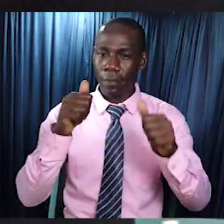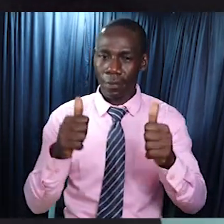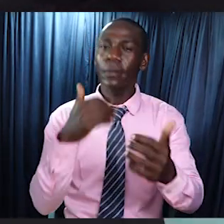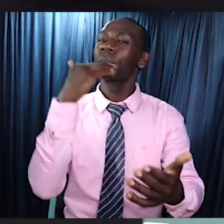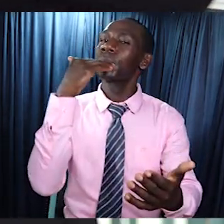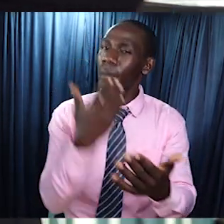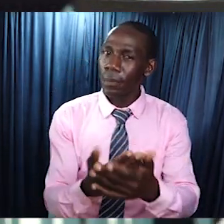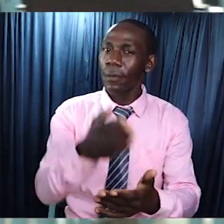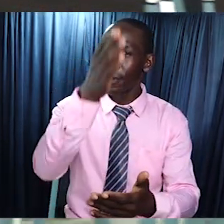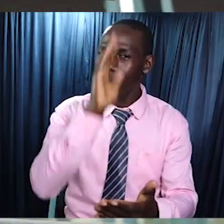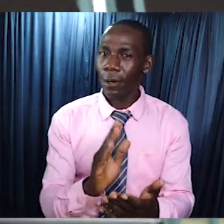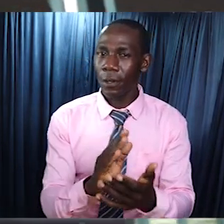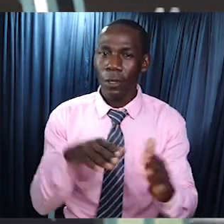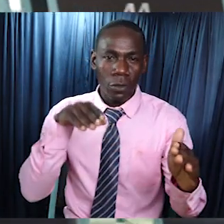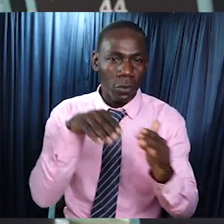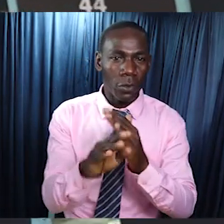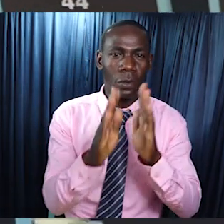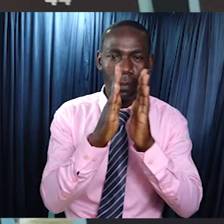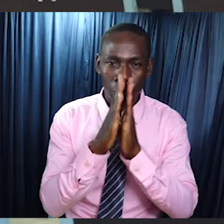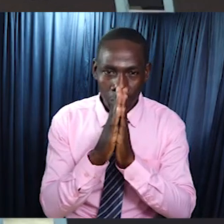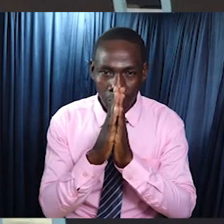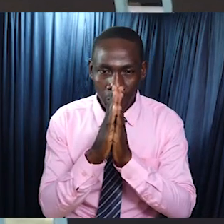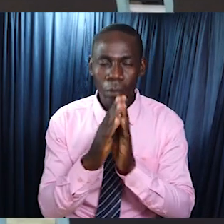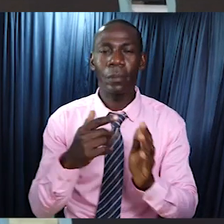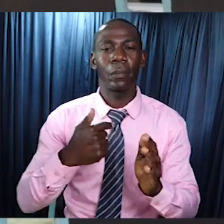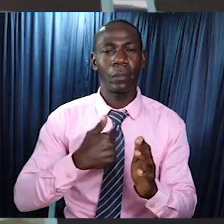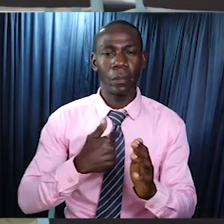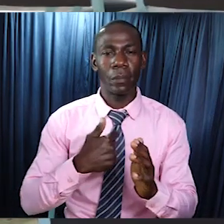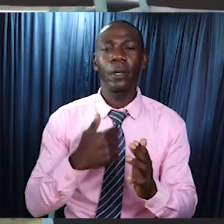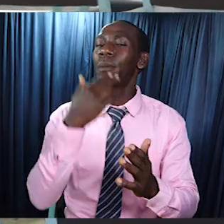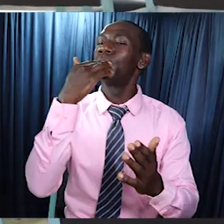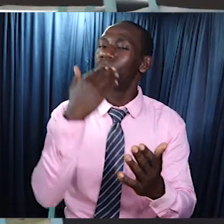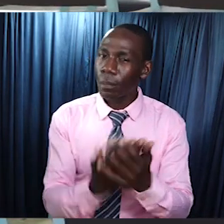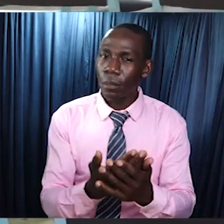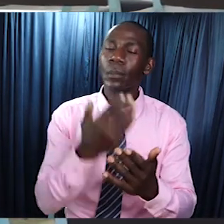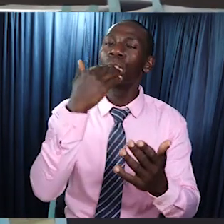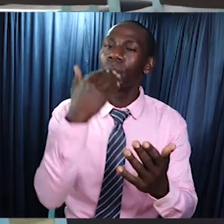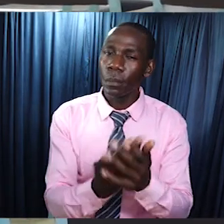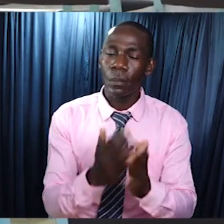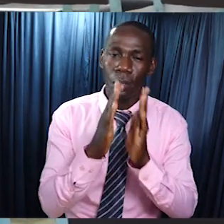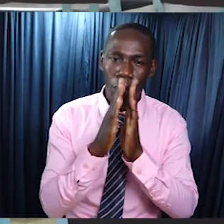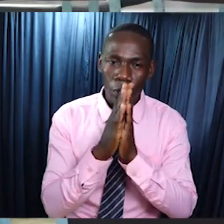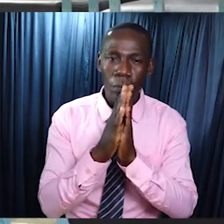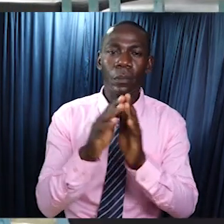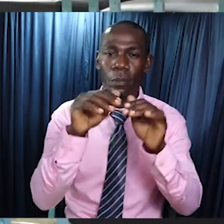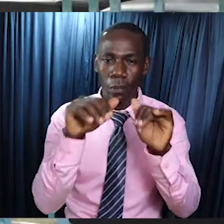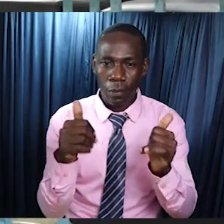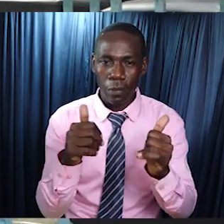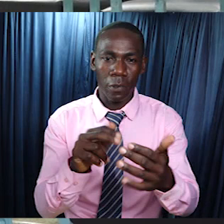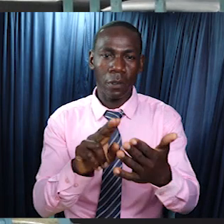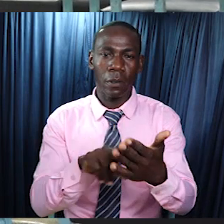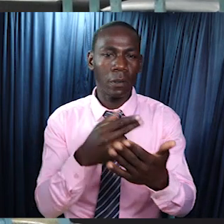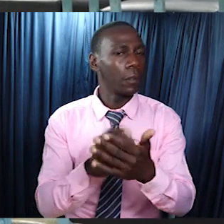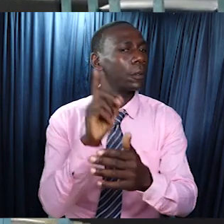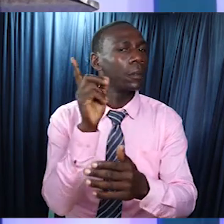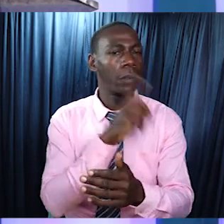manzilishi. Kupitia kwa maombi ya mtumishi wa Mungu. By the best of the nashukuru sana Mungu awabariki. I'm so grateful. God bless you.